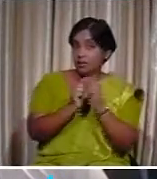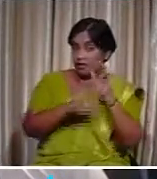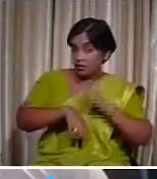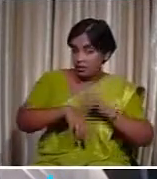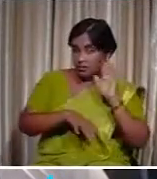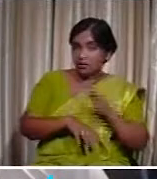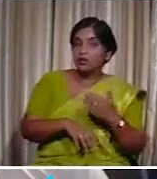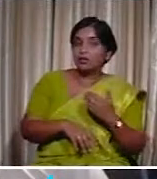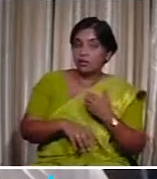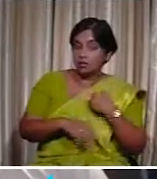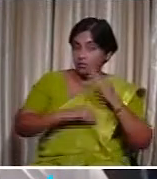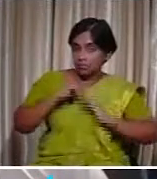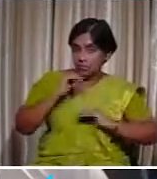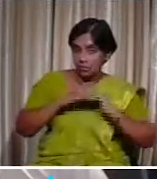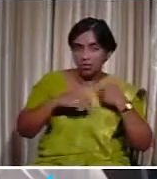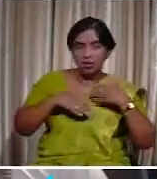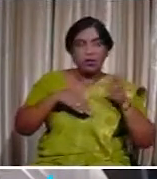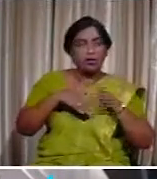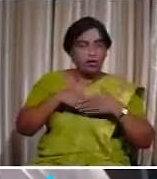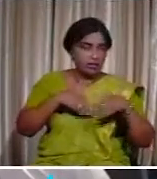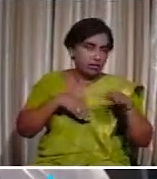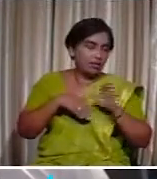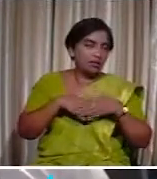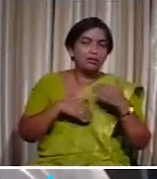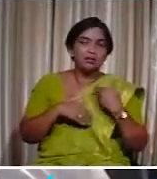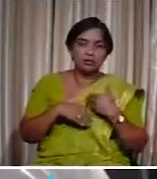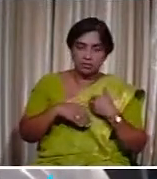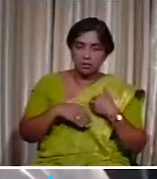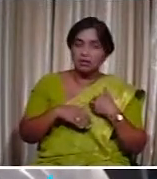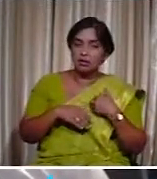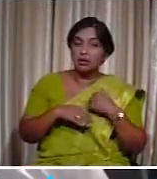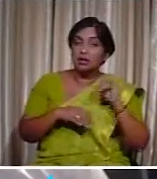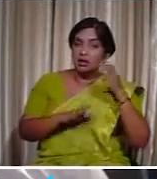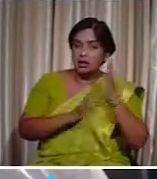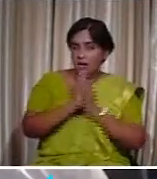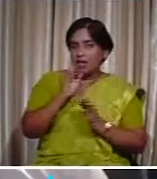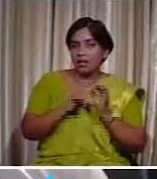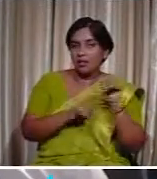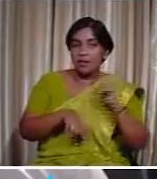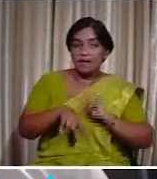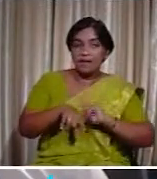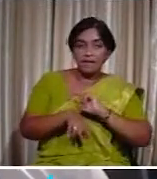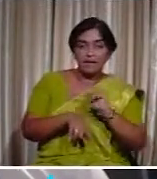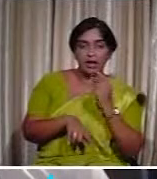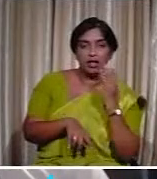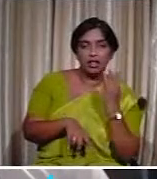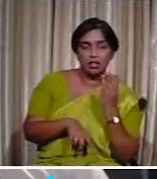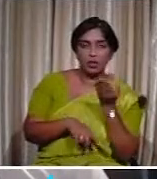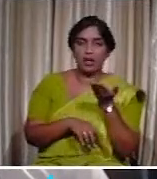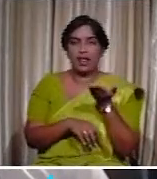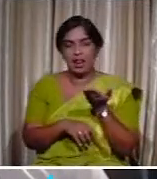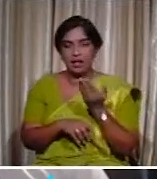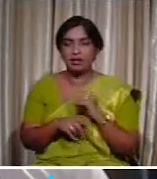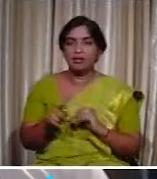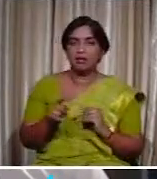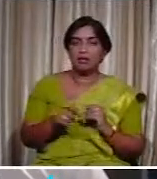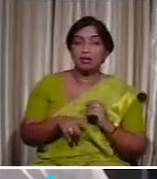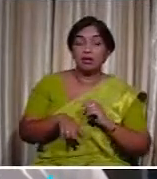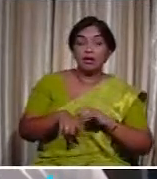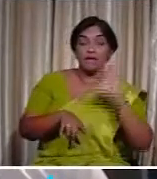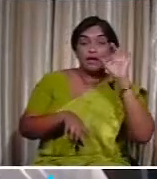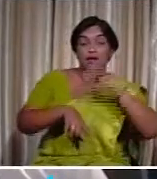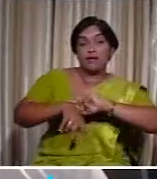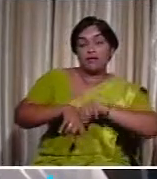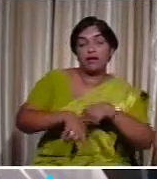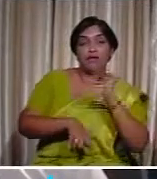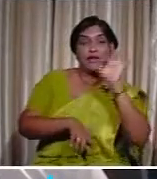මං ප්‍රායෝගිකව අධ්‍යක්ෂපු දෙයක් තමයි අපේ සමහර මන්ත්‍රීවරු විනාඩි 3ක වෙලාවක් ඉල්ල ගන්න. ඉල්ලගෙන පහක් කතා